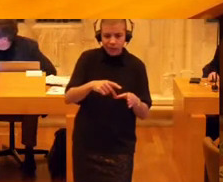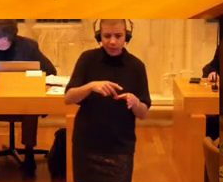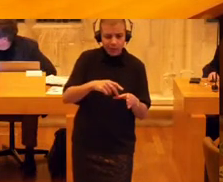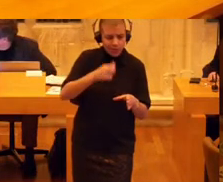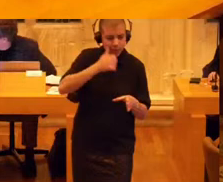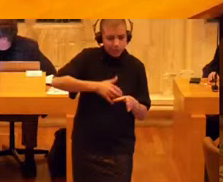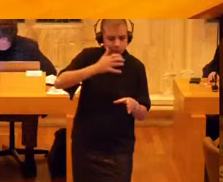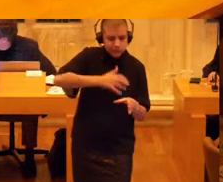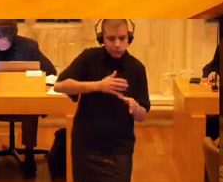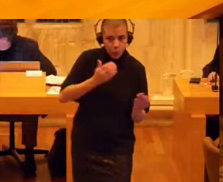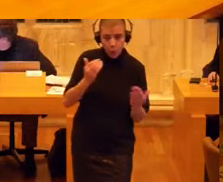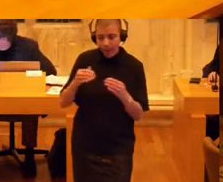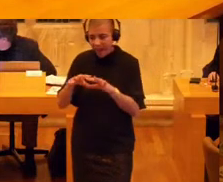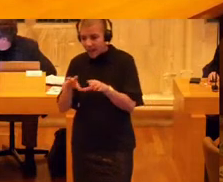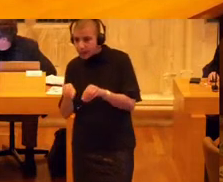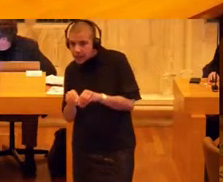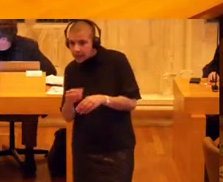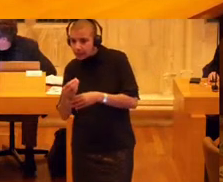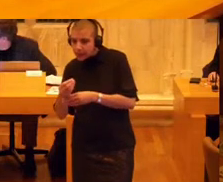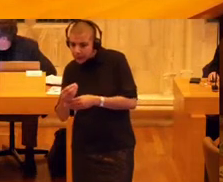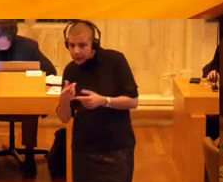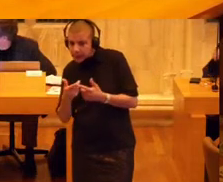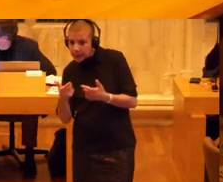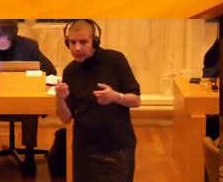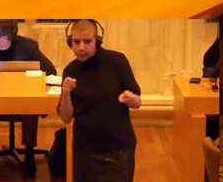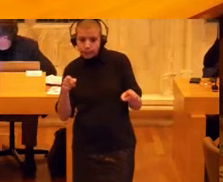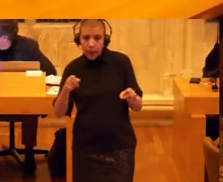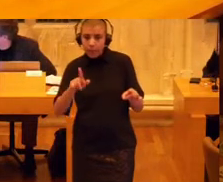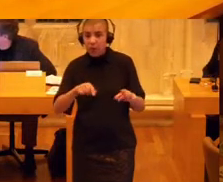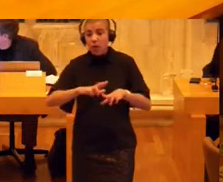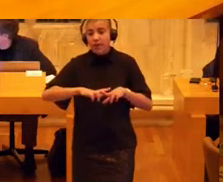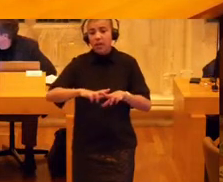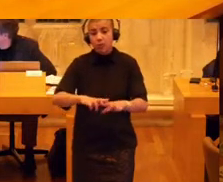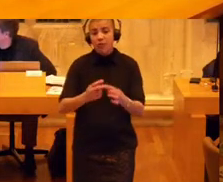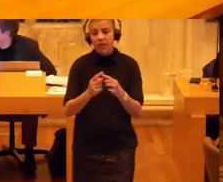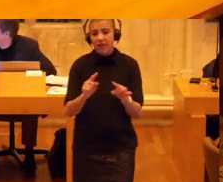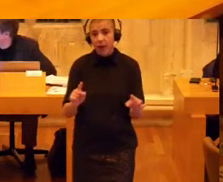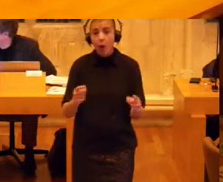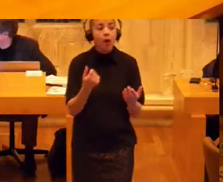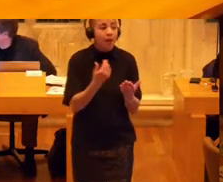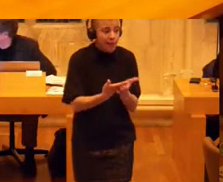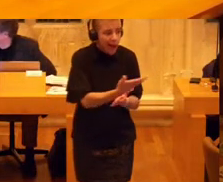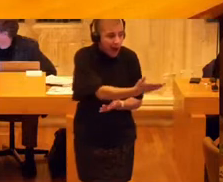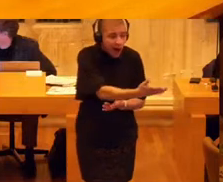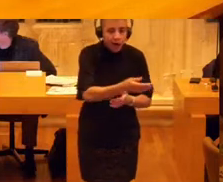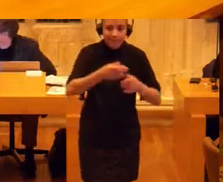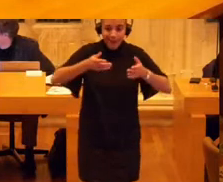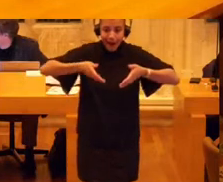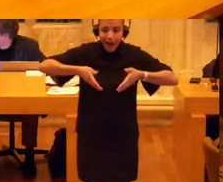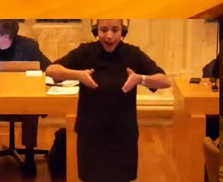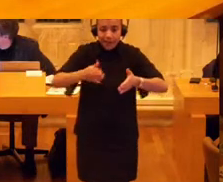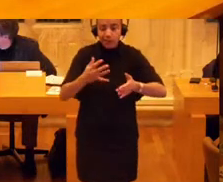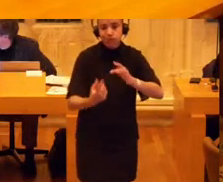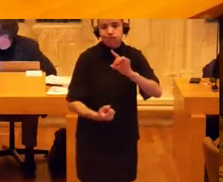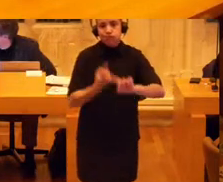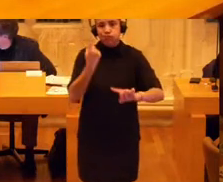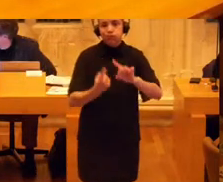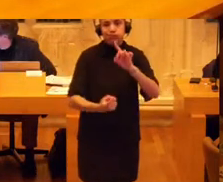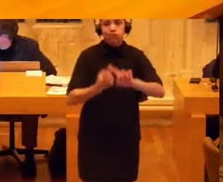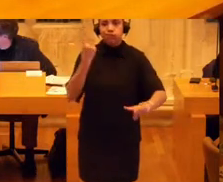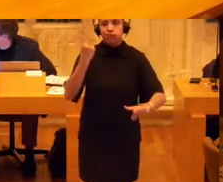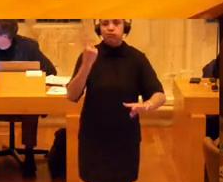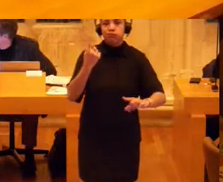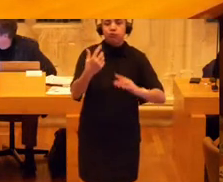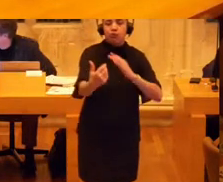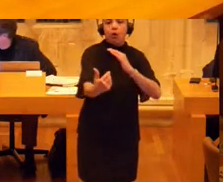optique, parce qu'on est encore dans une perspective de transition, c'est dans des axes comme ça qui sont des axes importants, d'aller sur plutôt de la mise en selle, ce qui n'est